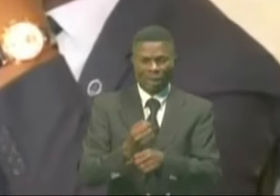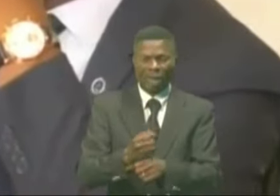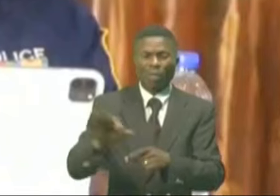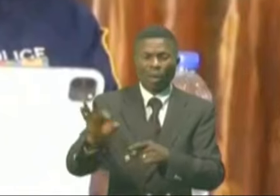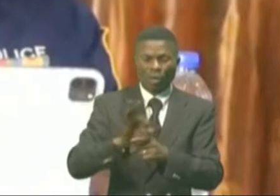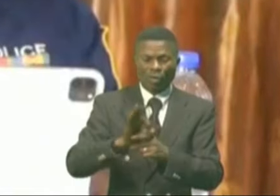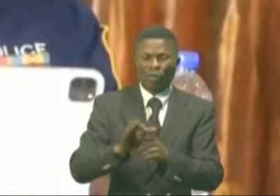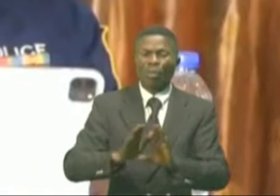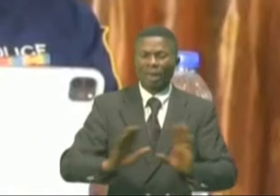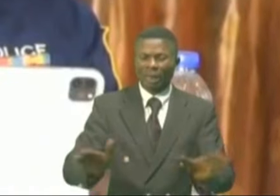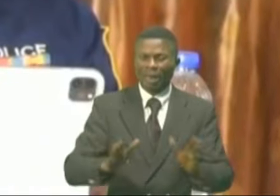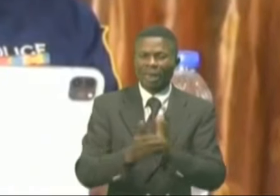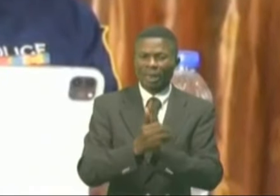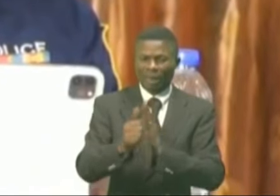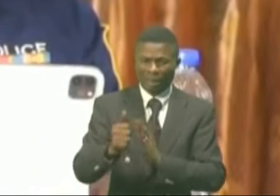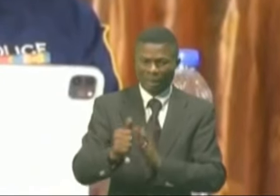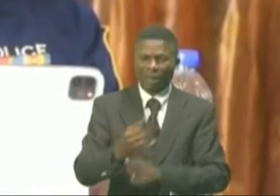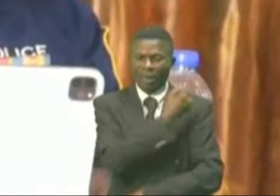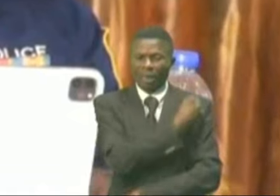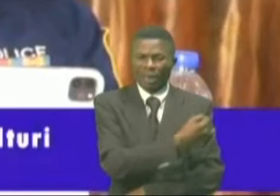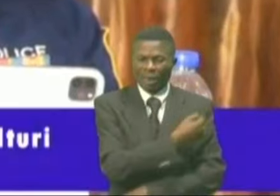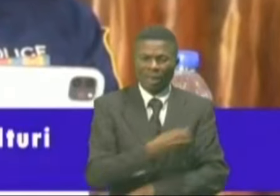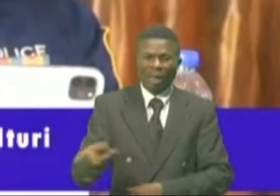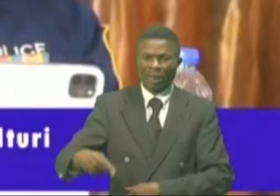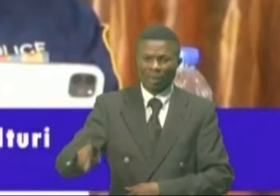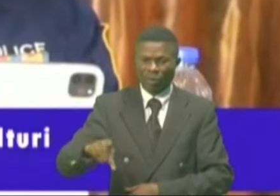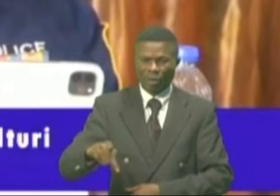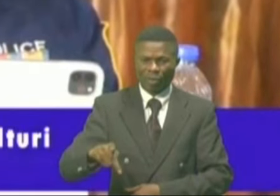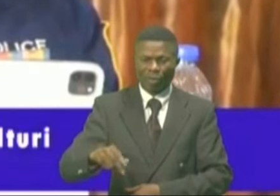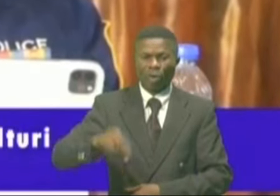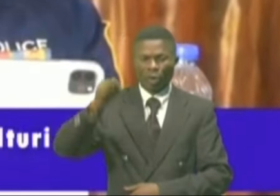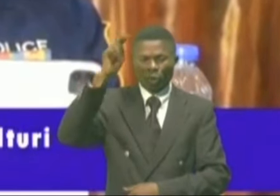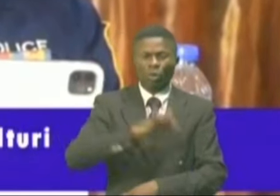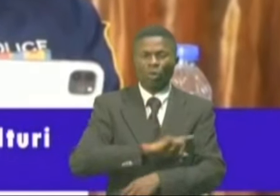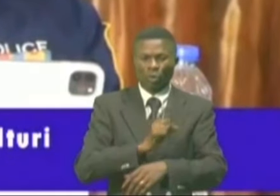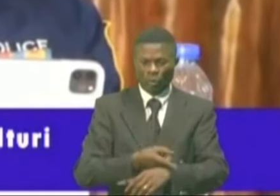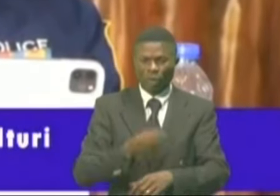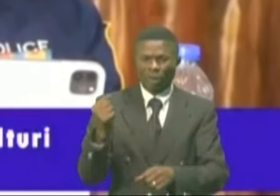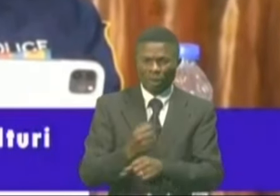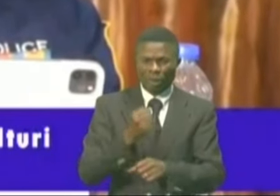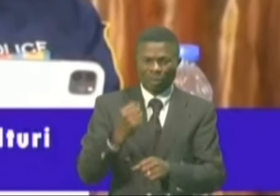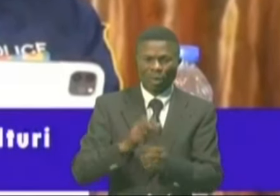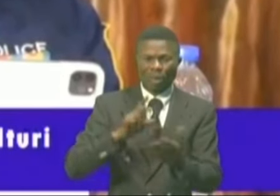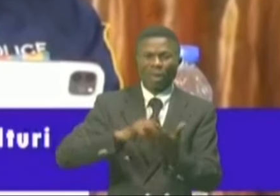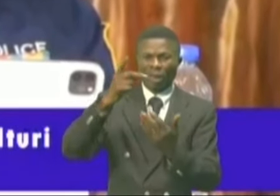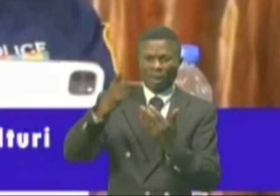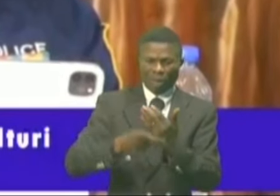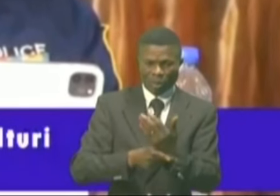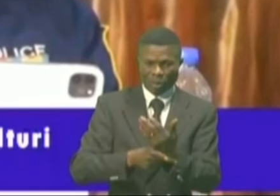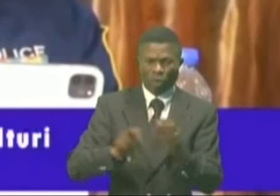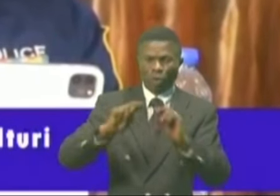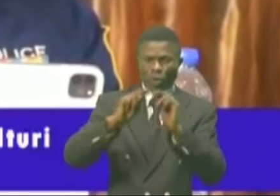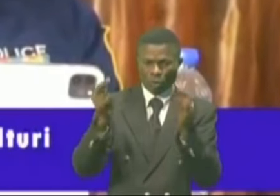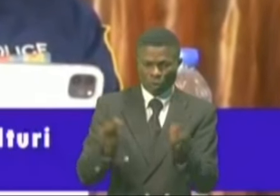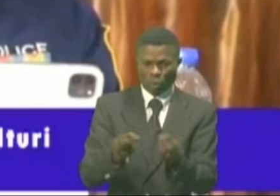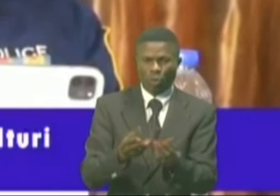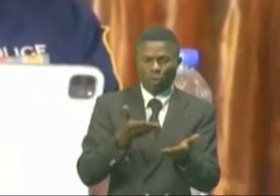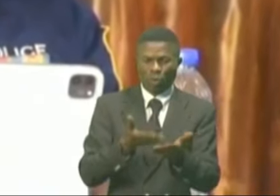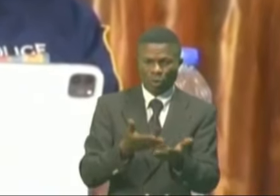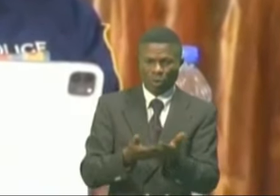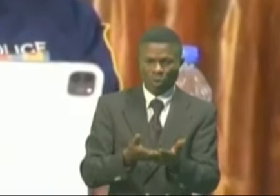formés. L'Ituri est en ligne de province pilote dans l'opérationnalisation du programme en raison de ses nombreux